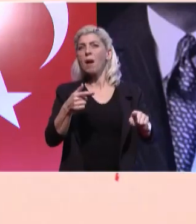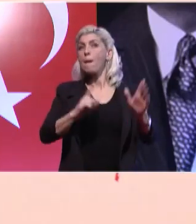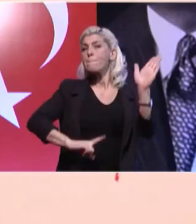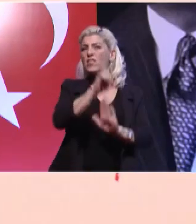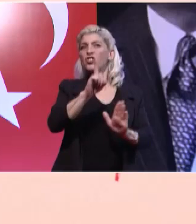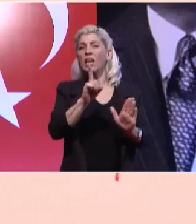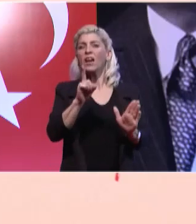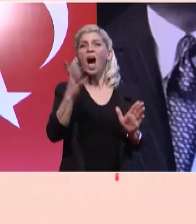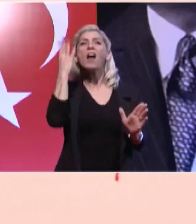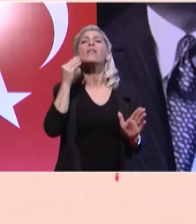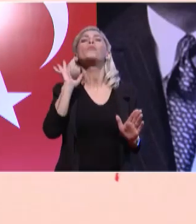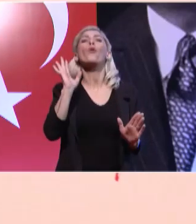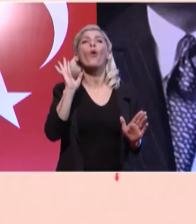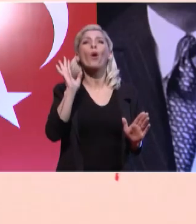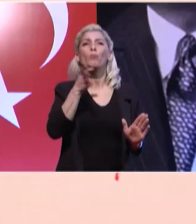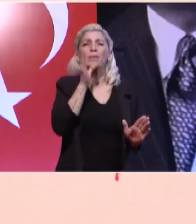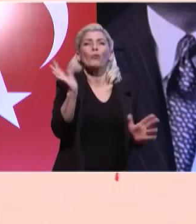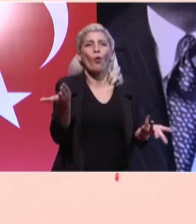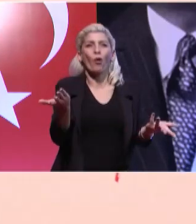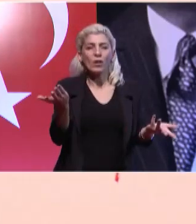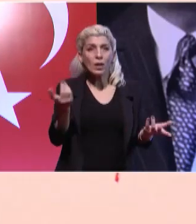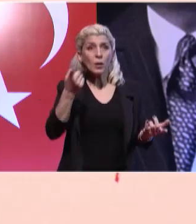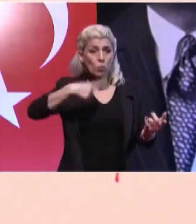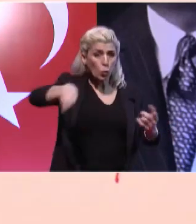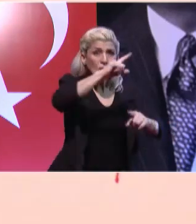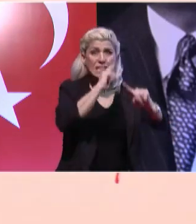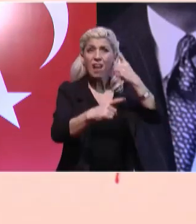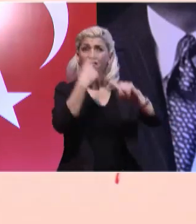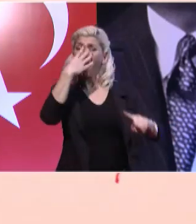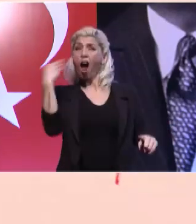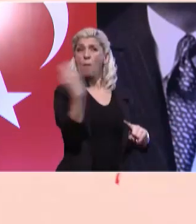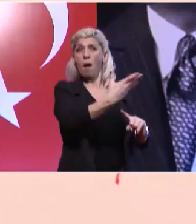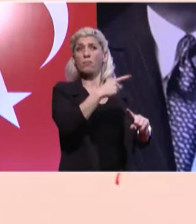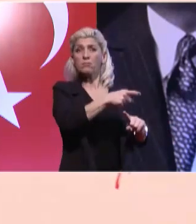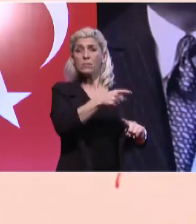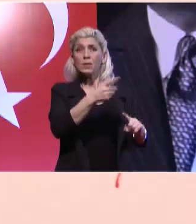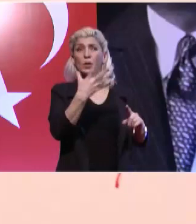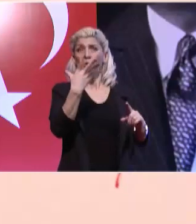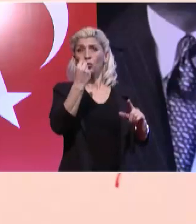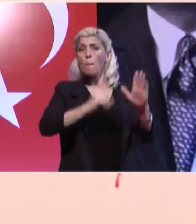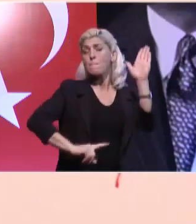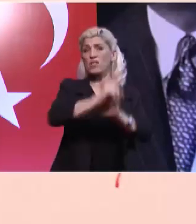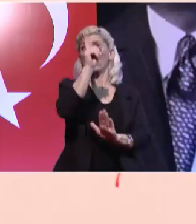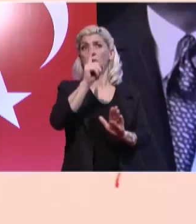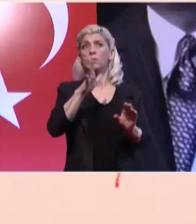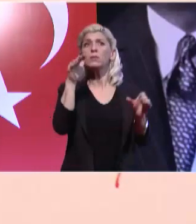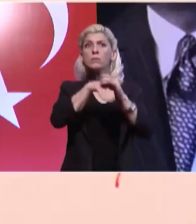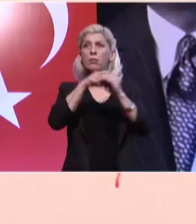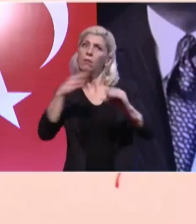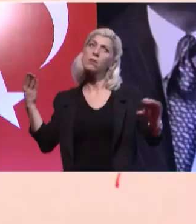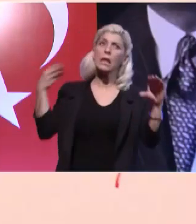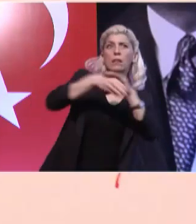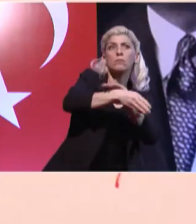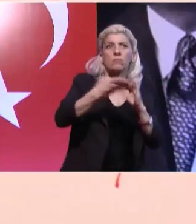değiliz. Dünya siyaset tarihine armağan ettiğimiz başarının farkında bile değiliz. Ama sandığa gittik.